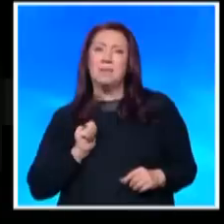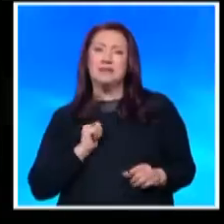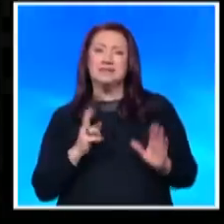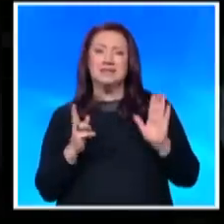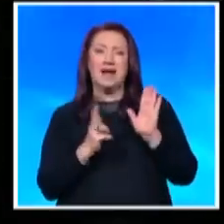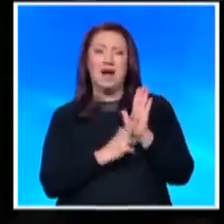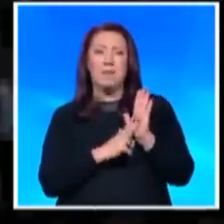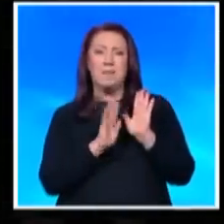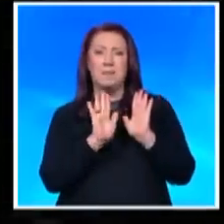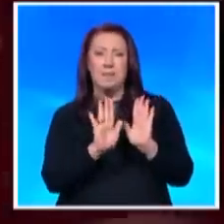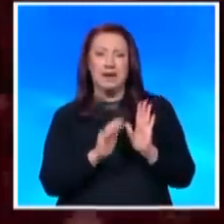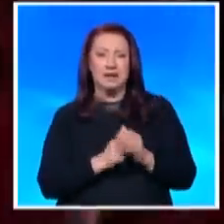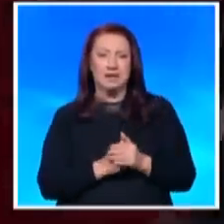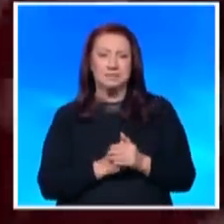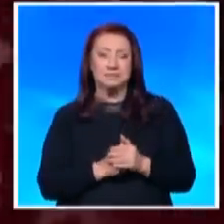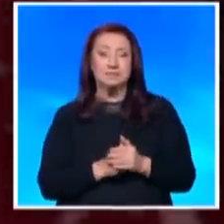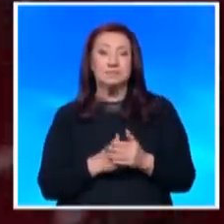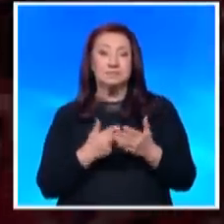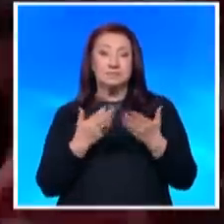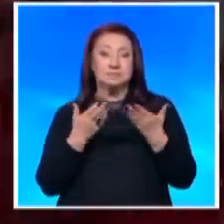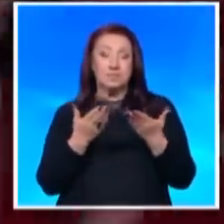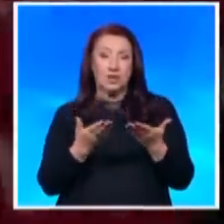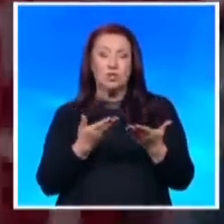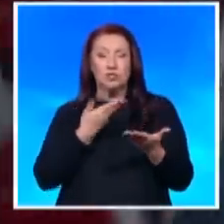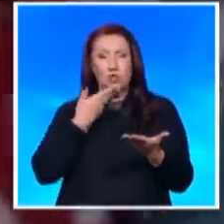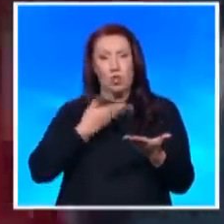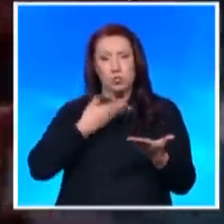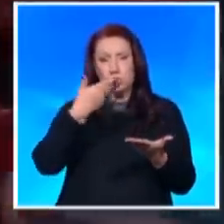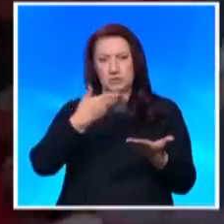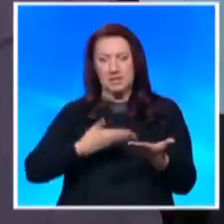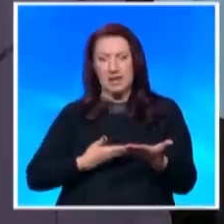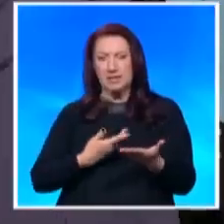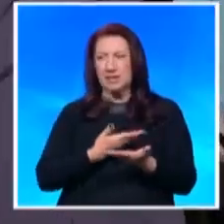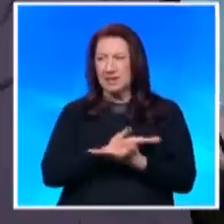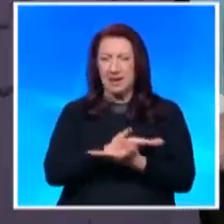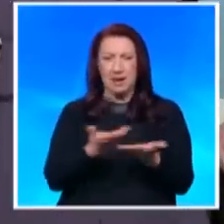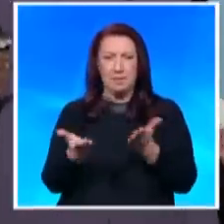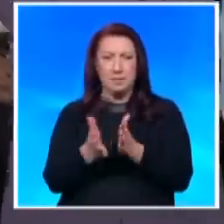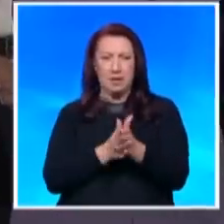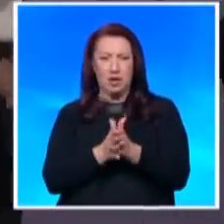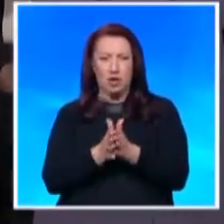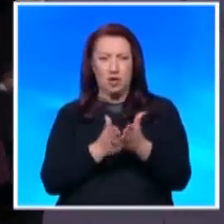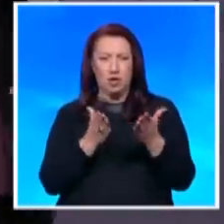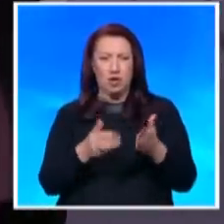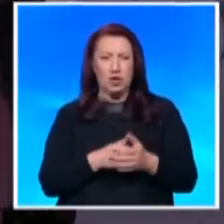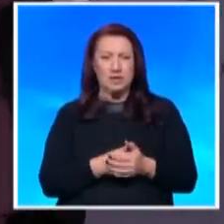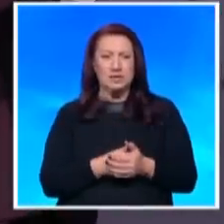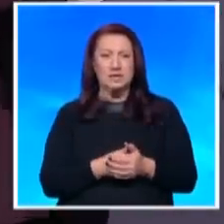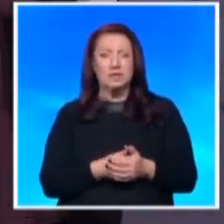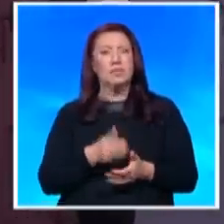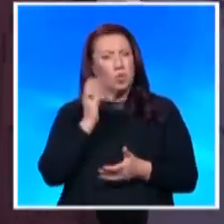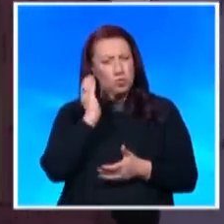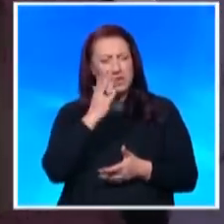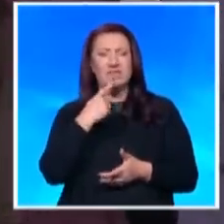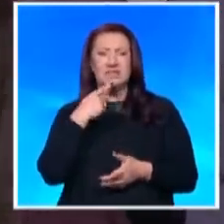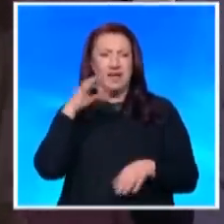кампания до този момент. Само едно единствено послание ще изведе от неговото обращение към многохилядното множество, и то е: отидете да гласувате, не се